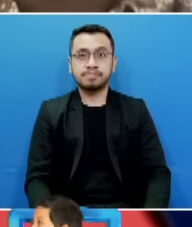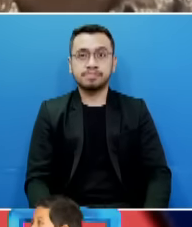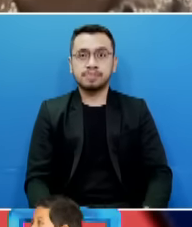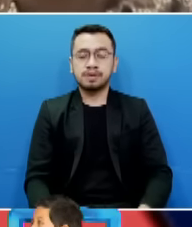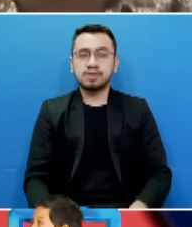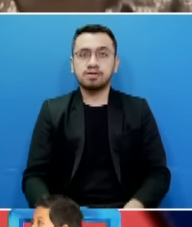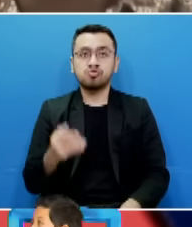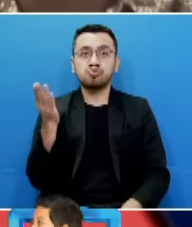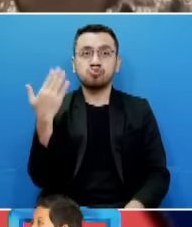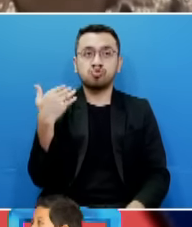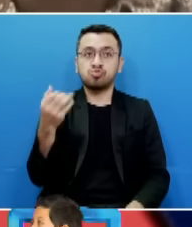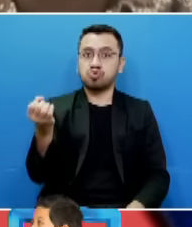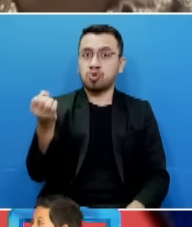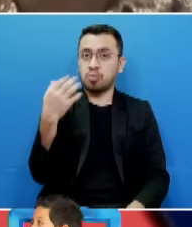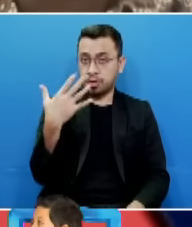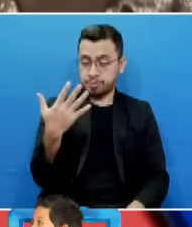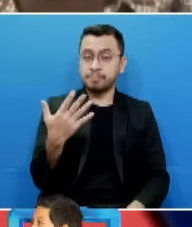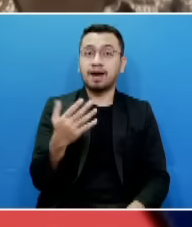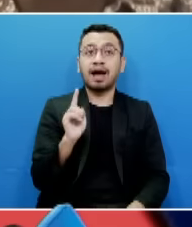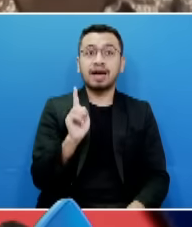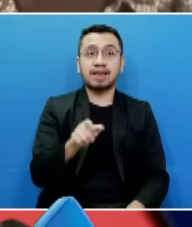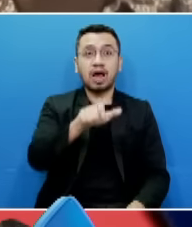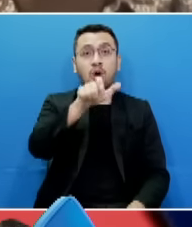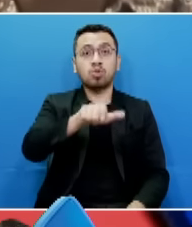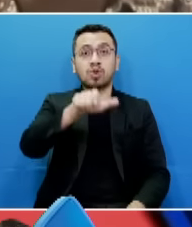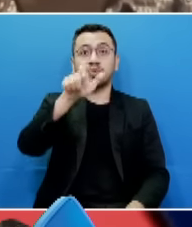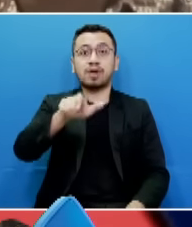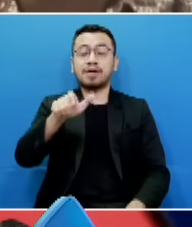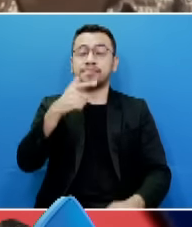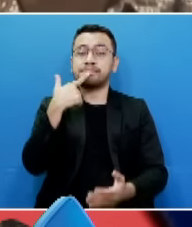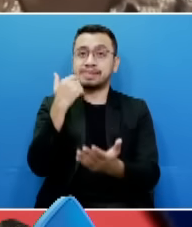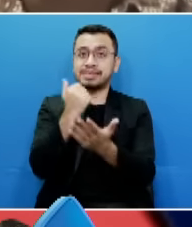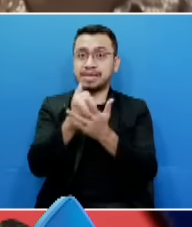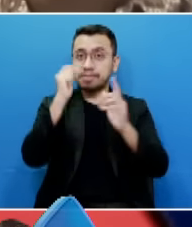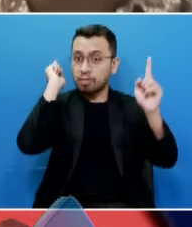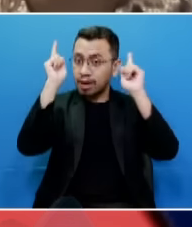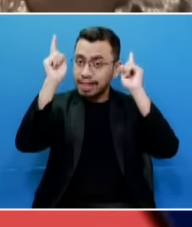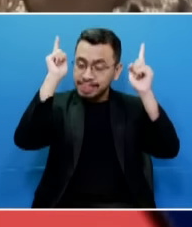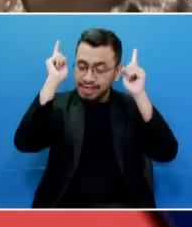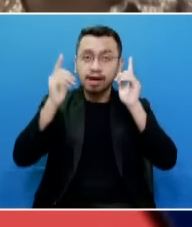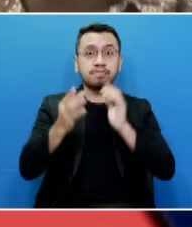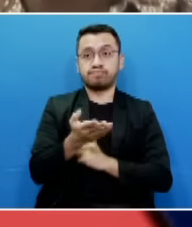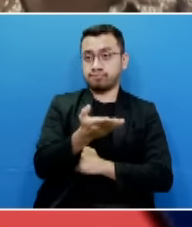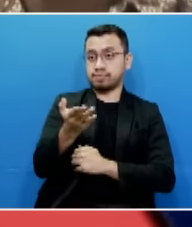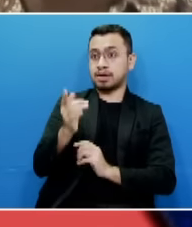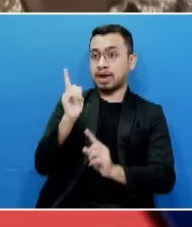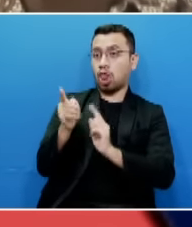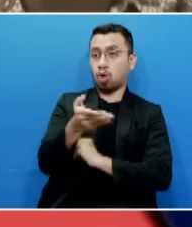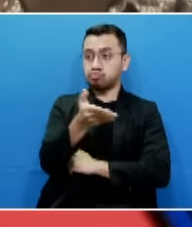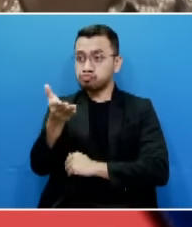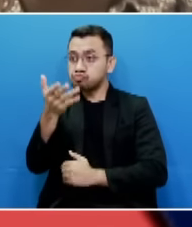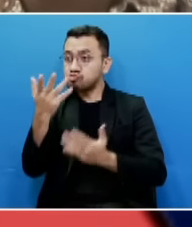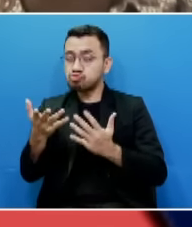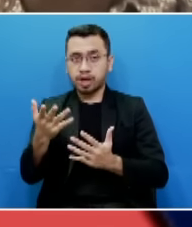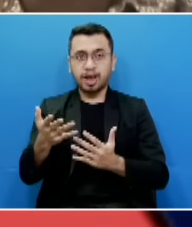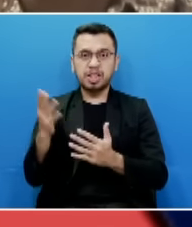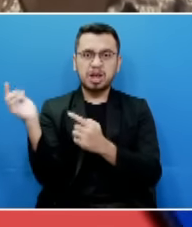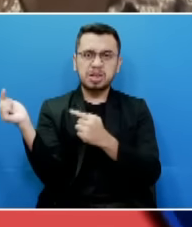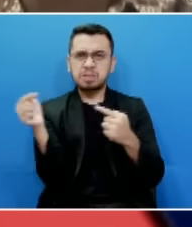patokan-patokan negarawan itu kan begitu sungguh anda punya perbedaan yang tajam eh perdebatan yang